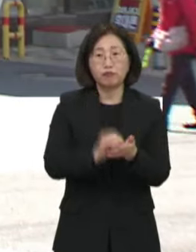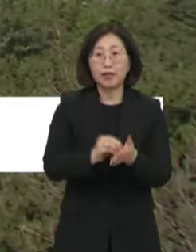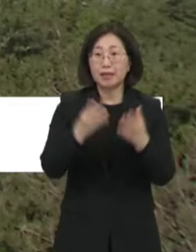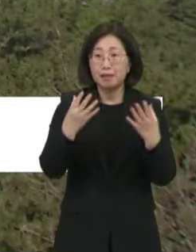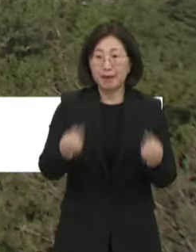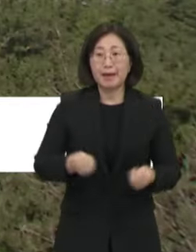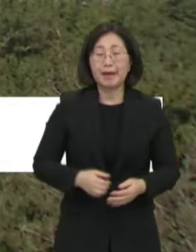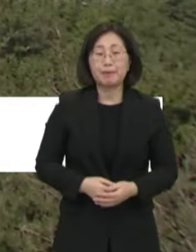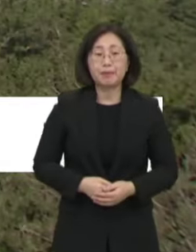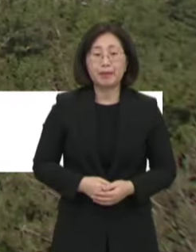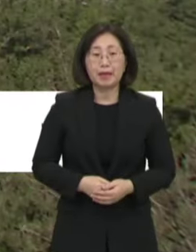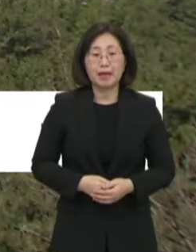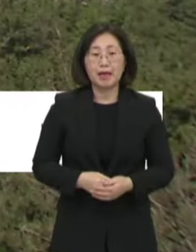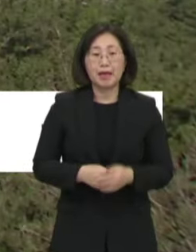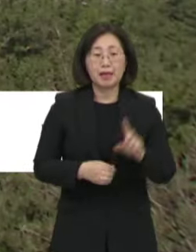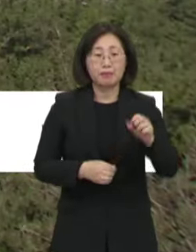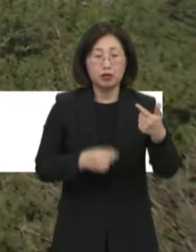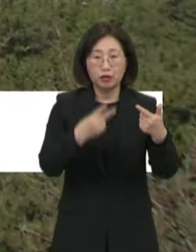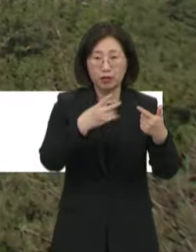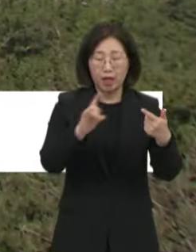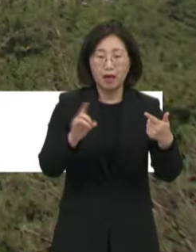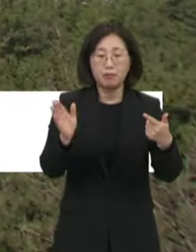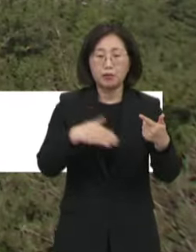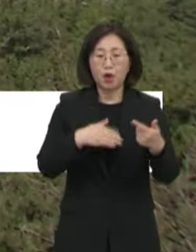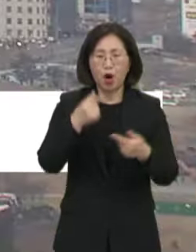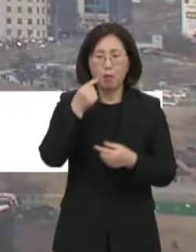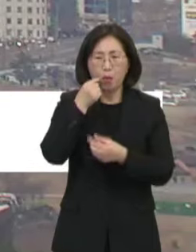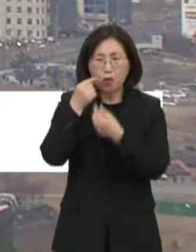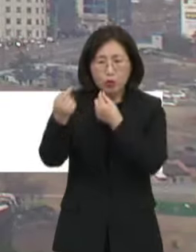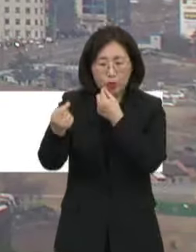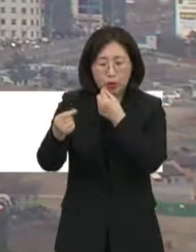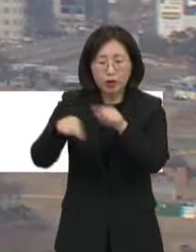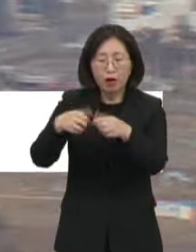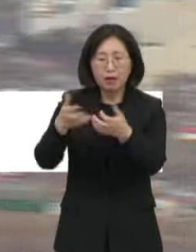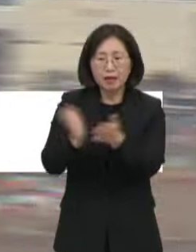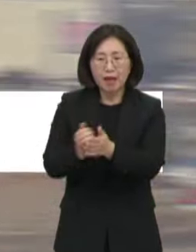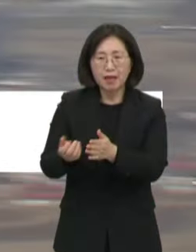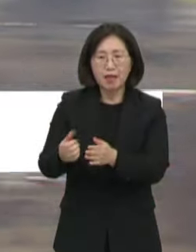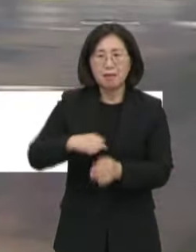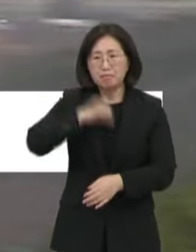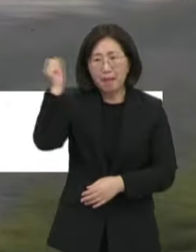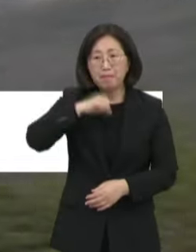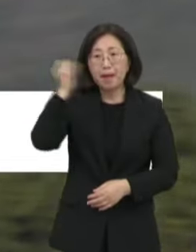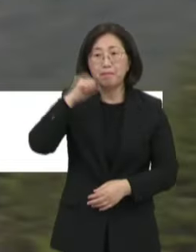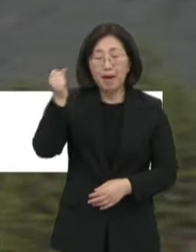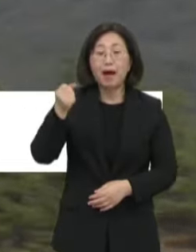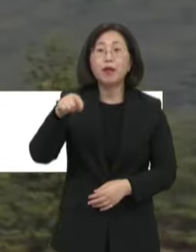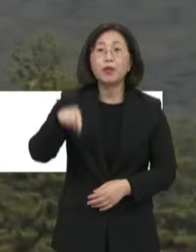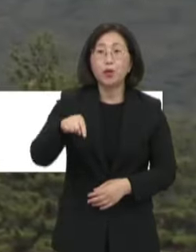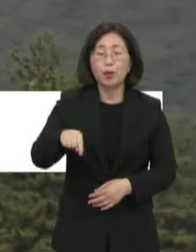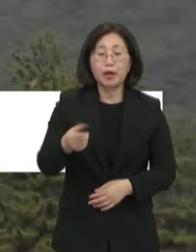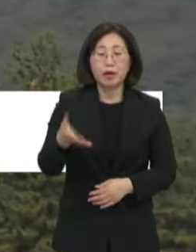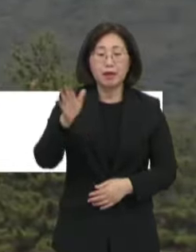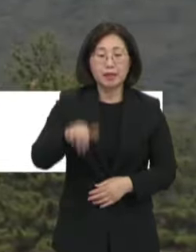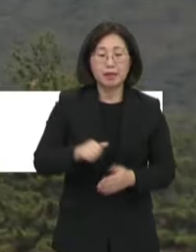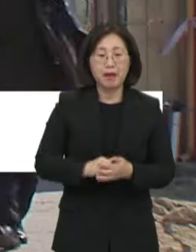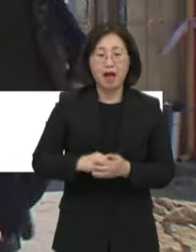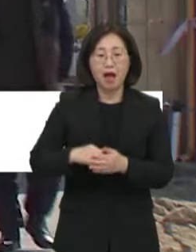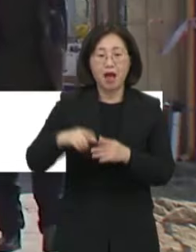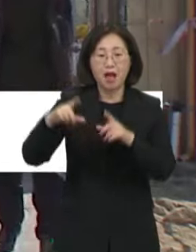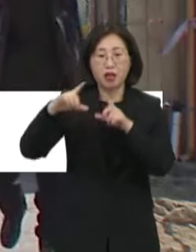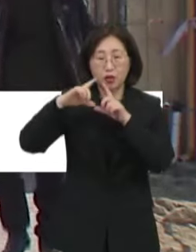있습니다. 지난 16대 총선부터 보수계열 정당 후보가 내리 당선된 곳이지만 전국적 지명도를